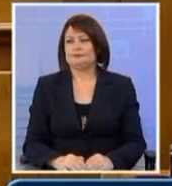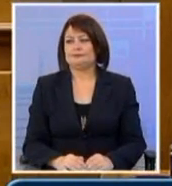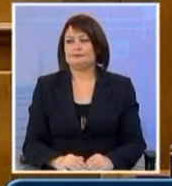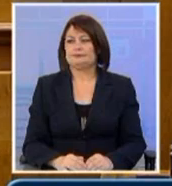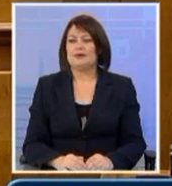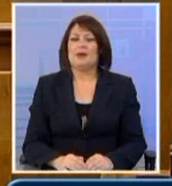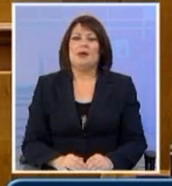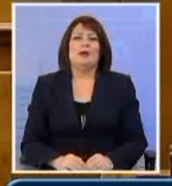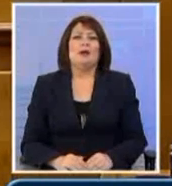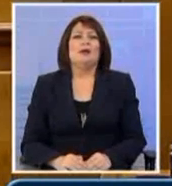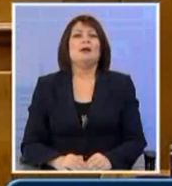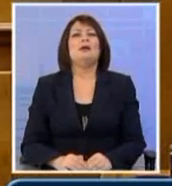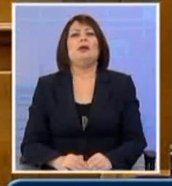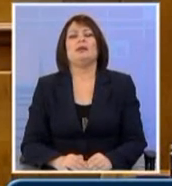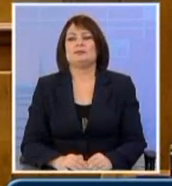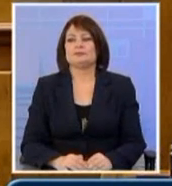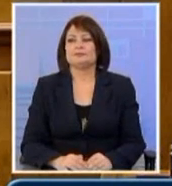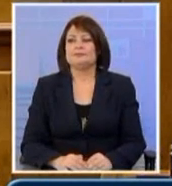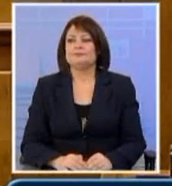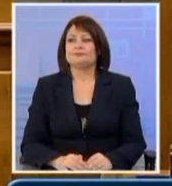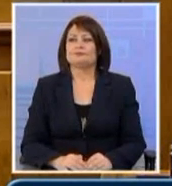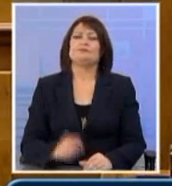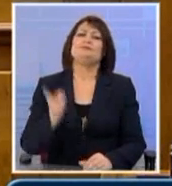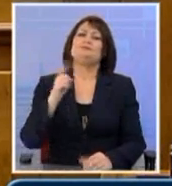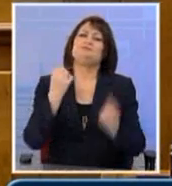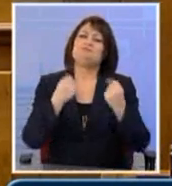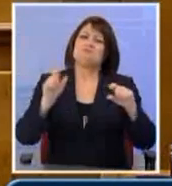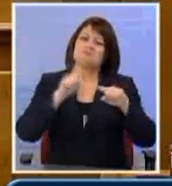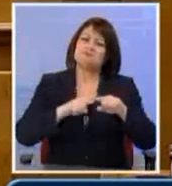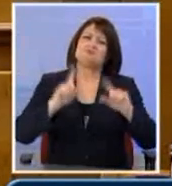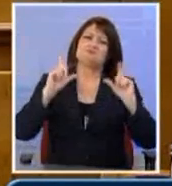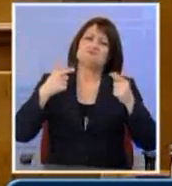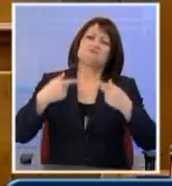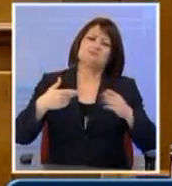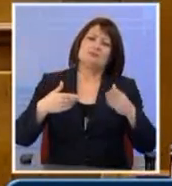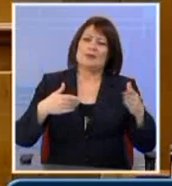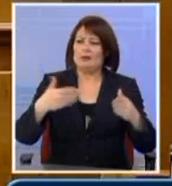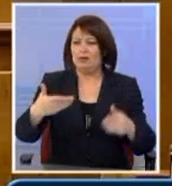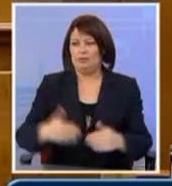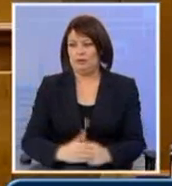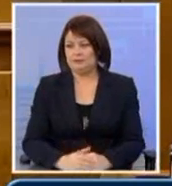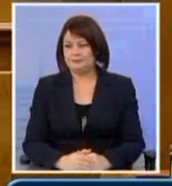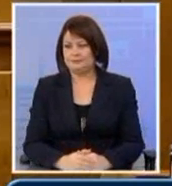ριζοσπαστικής αριστεράς, των ανεξαρτήτων Ελλήνων και άλλων εταίρων όταν θα γίνει.